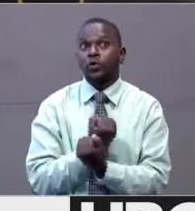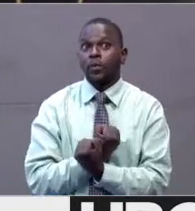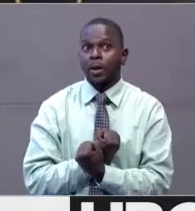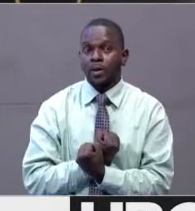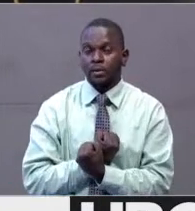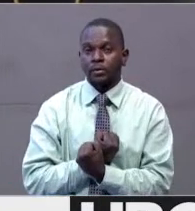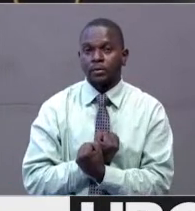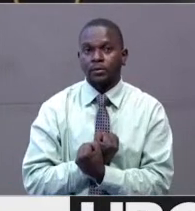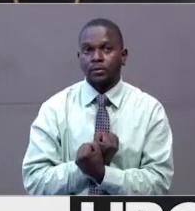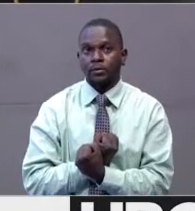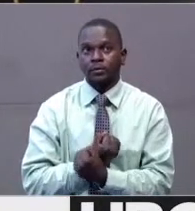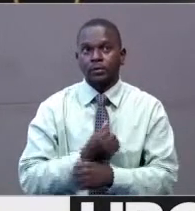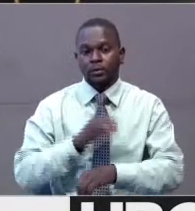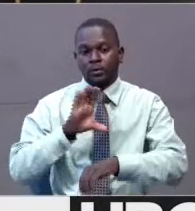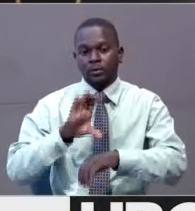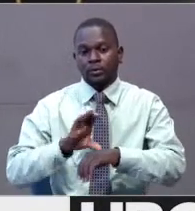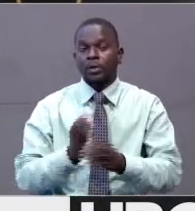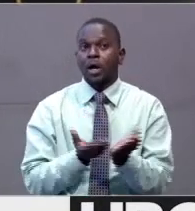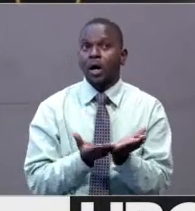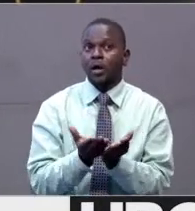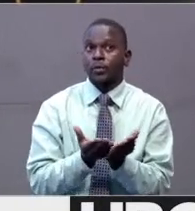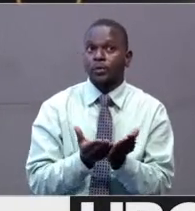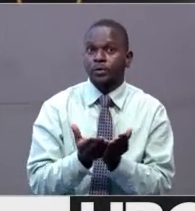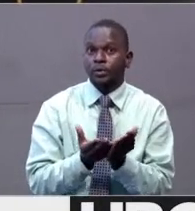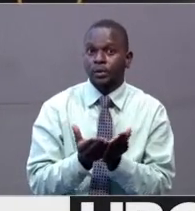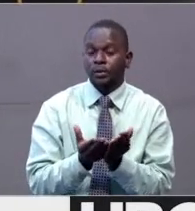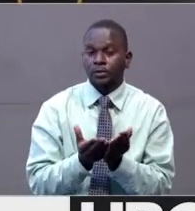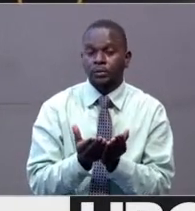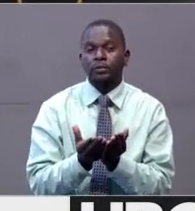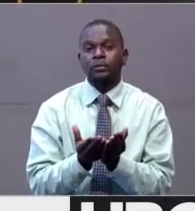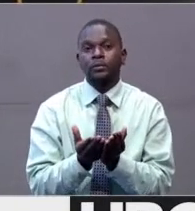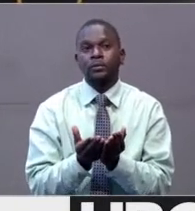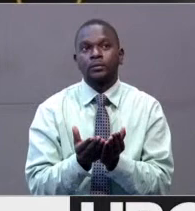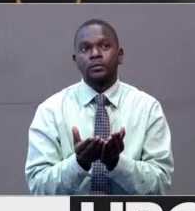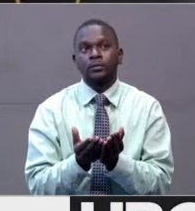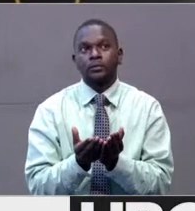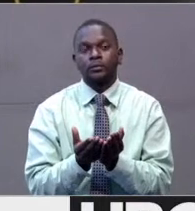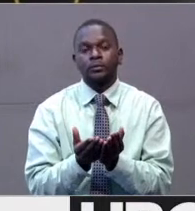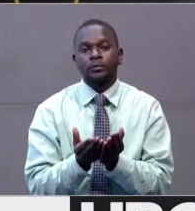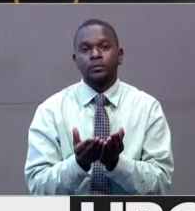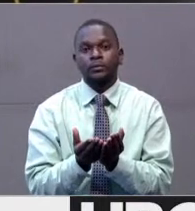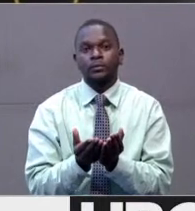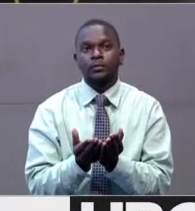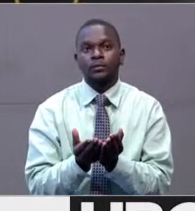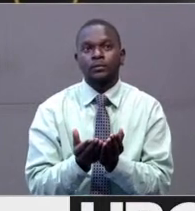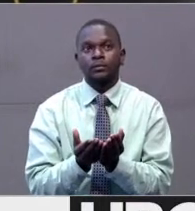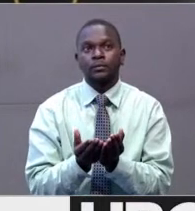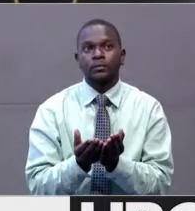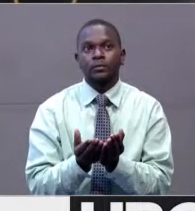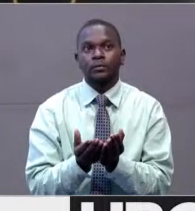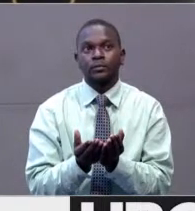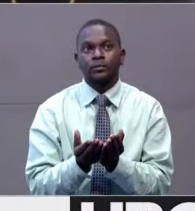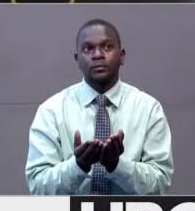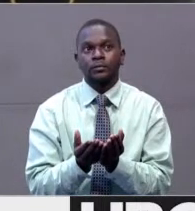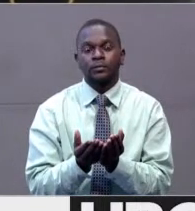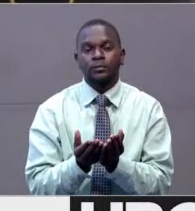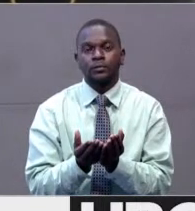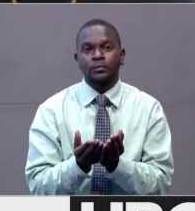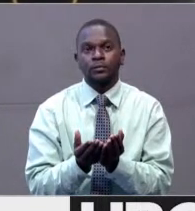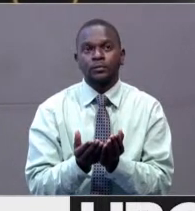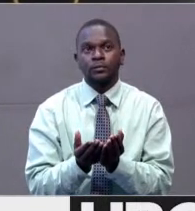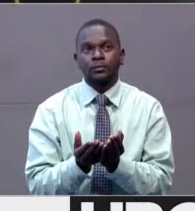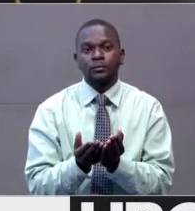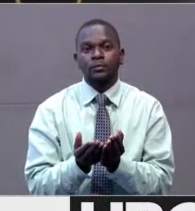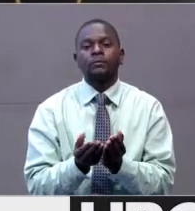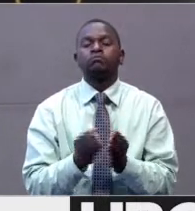Εκκλησία προσφοράς. A church of services. Και θα είναι μεγάλη χαρά για μας να κάνουμε κάτι και για αυτή τη νέα πόλη Γκούλου. And it will